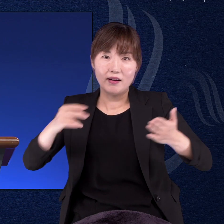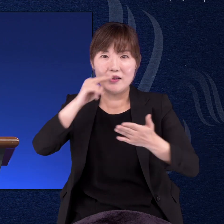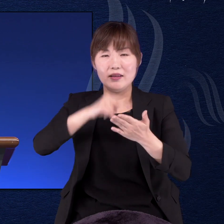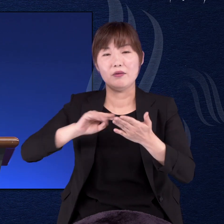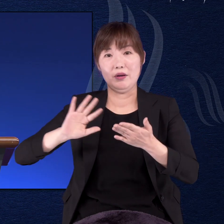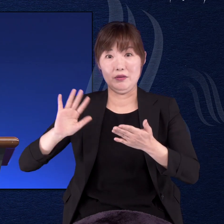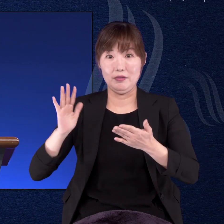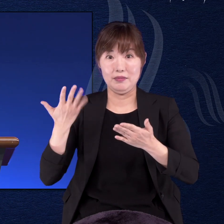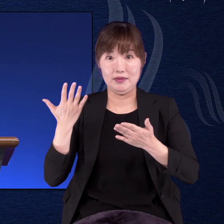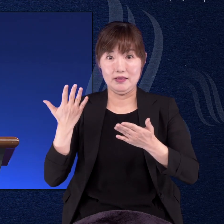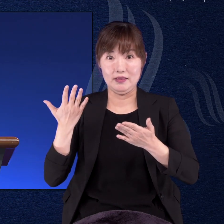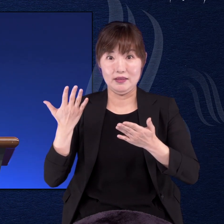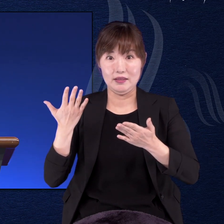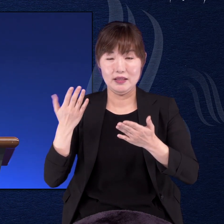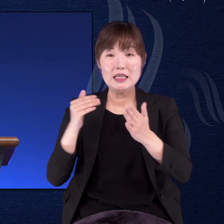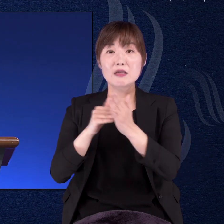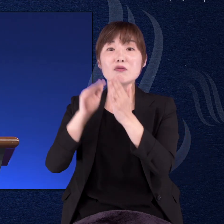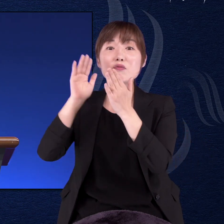생각해요.